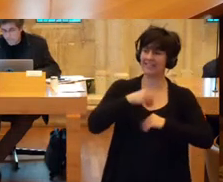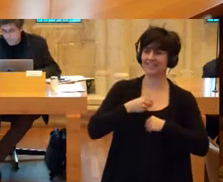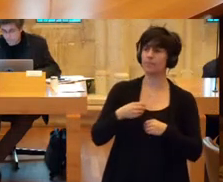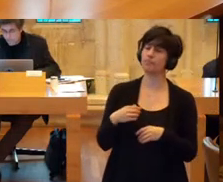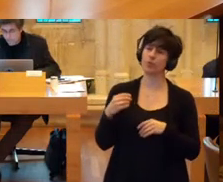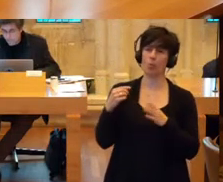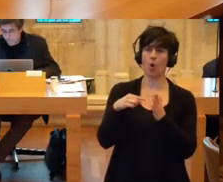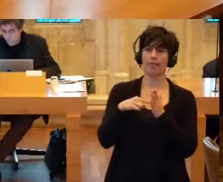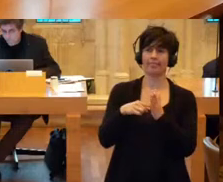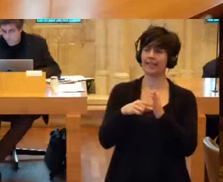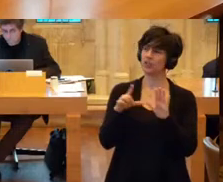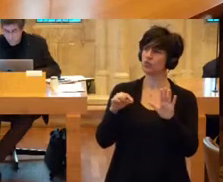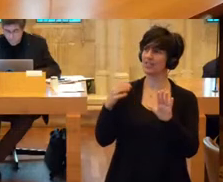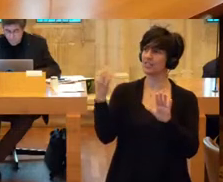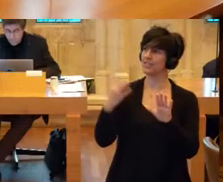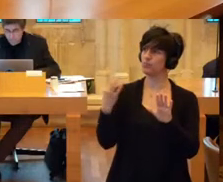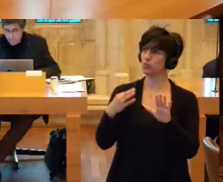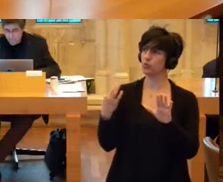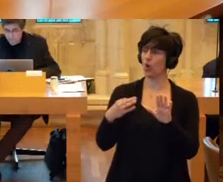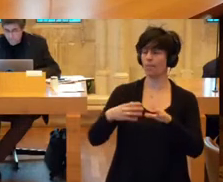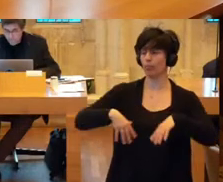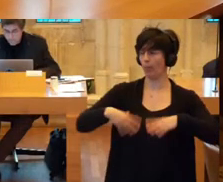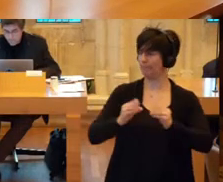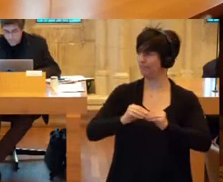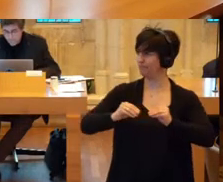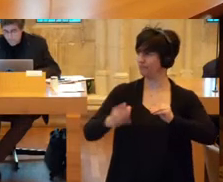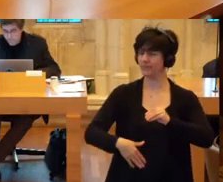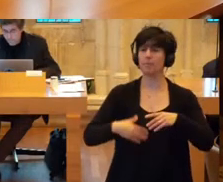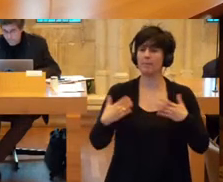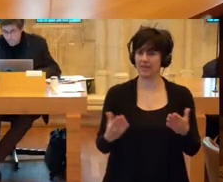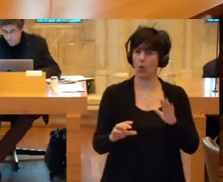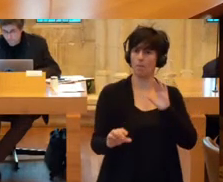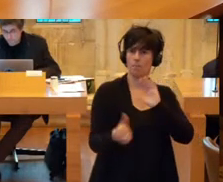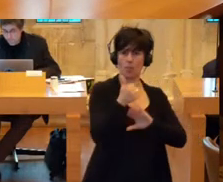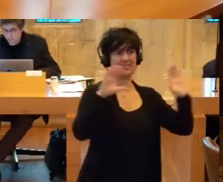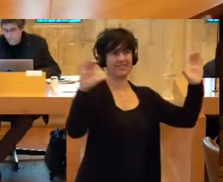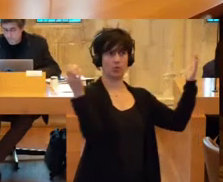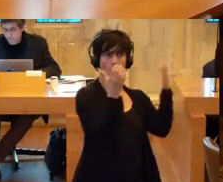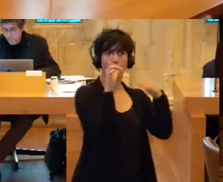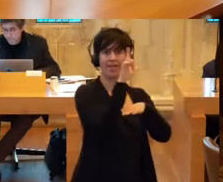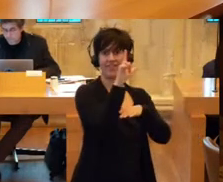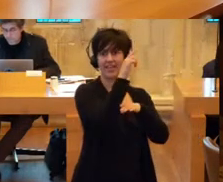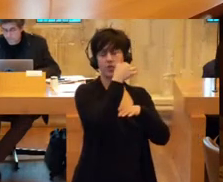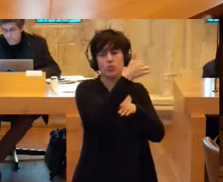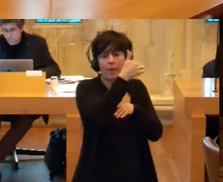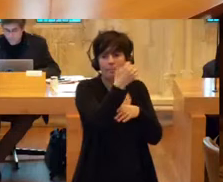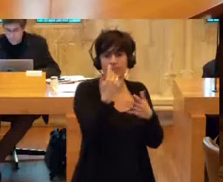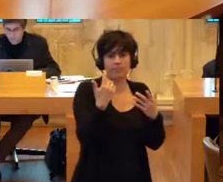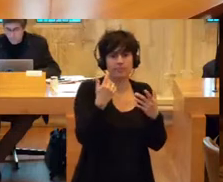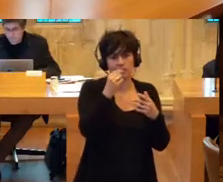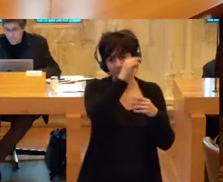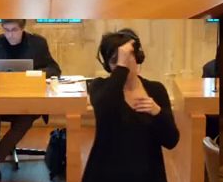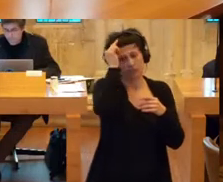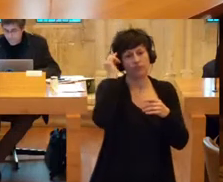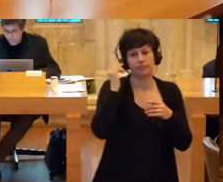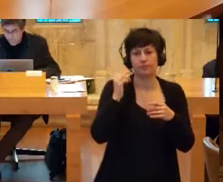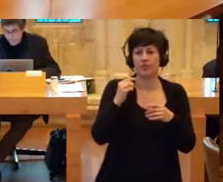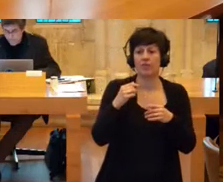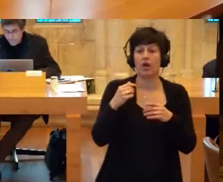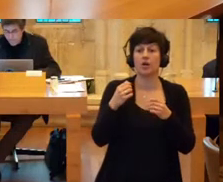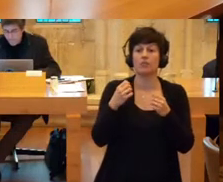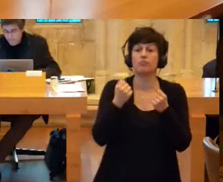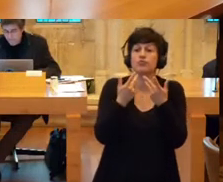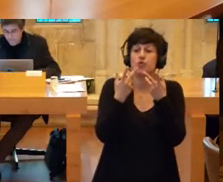voilà. Donc, pour le moment, le vrai sauveteur, c'est le groupe Galerie Lafayette, finalement, qui vient au secours de celui qui a acquis les